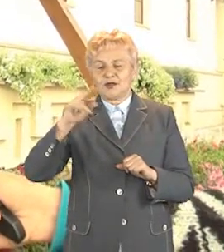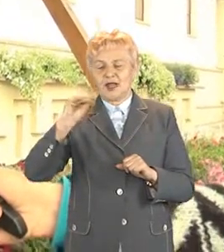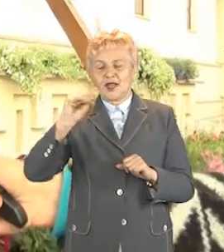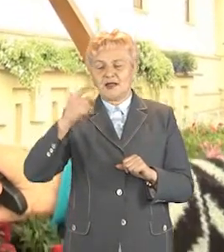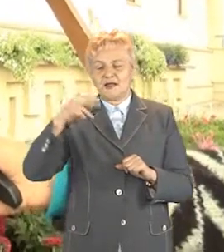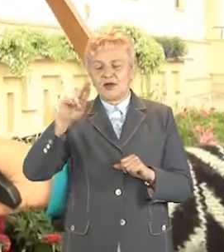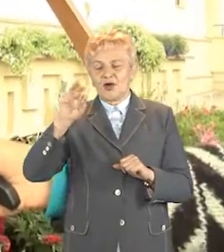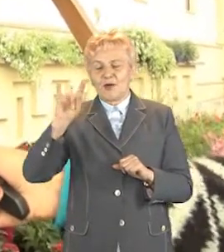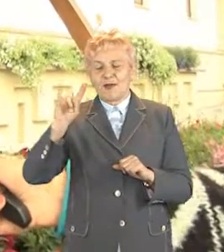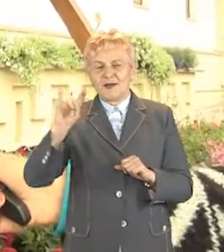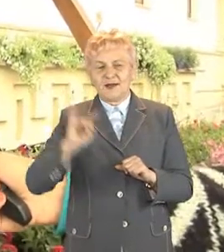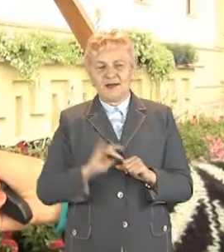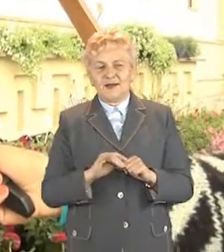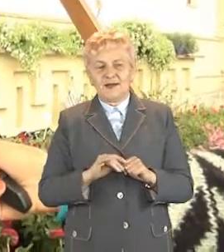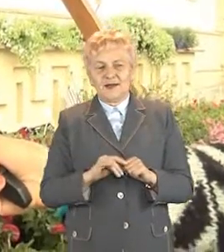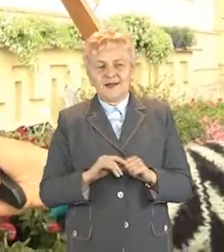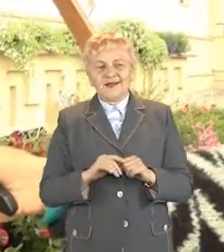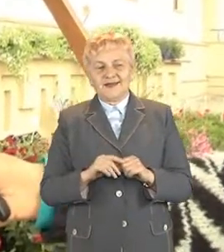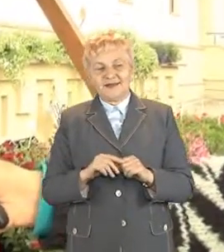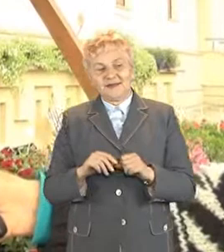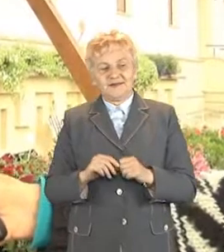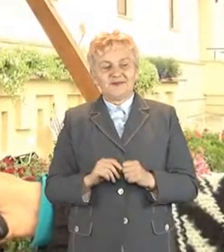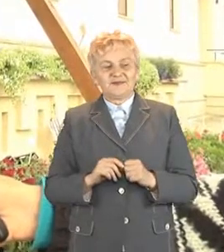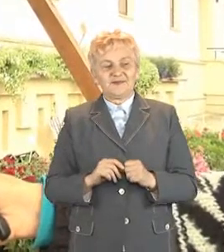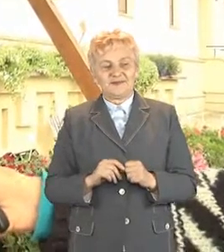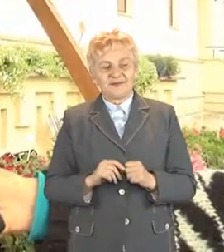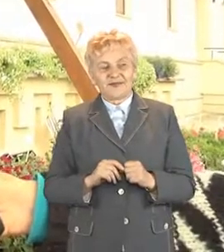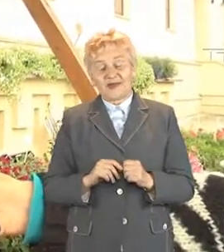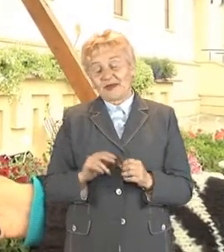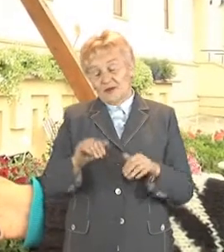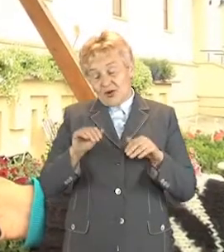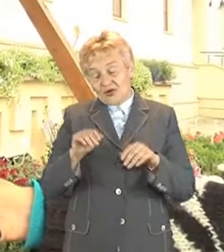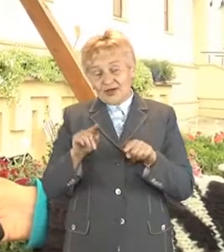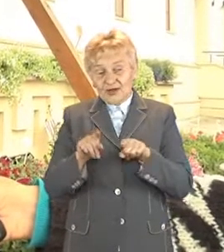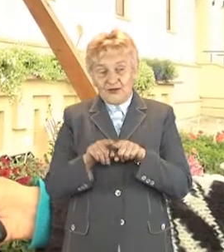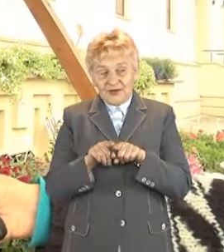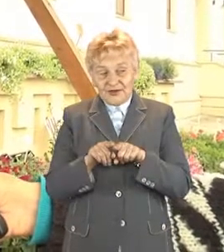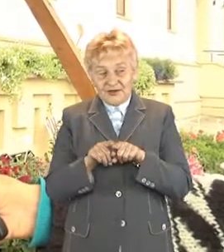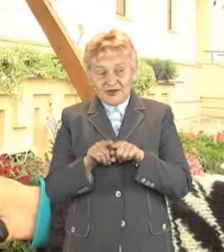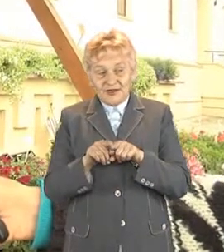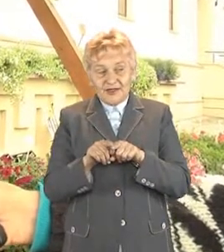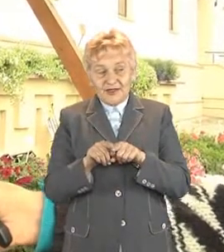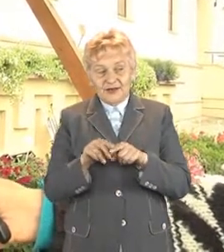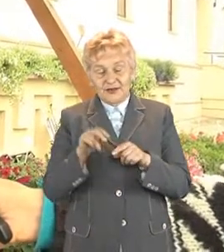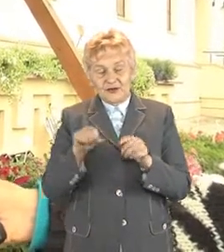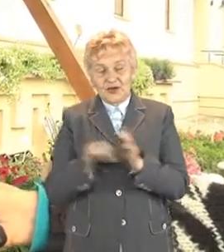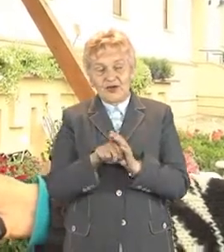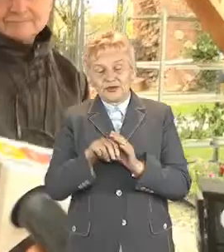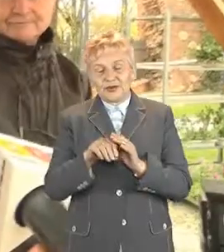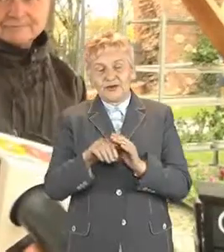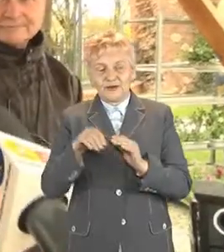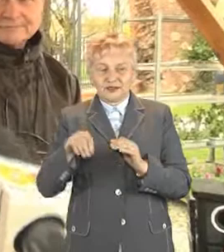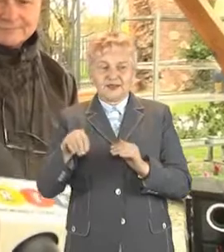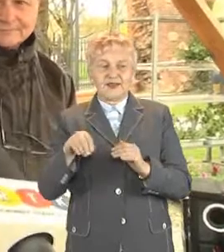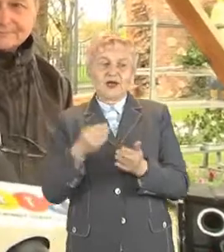ta działka związana z roślinami jest jak najbardziej jakby drugą częścią naszej działalności. To